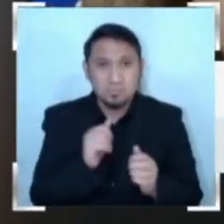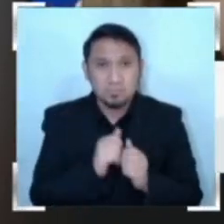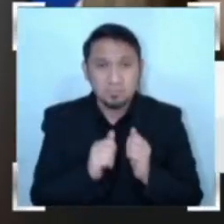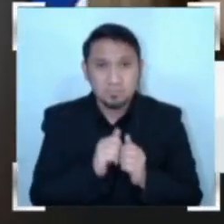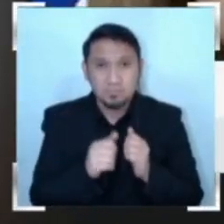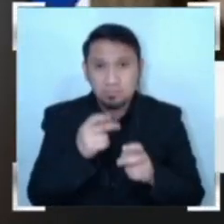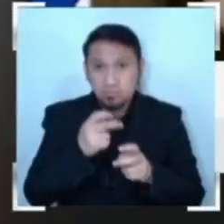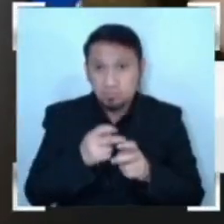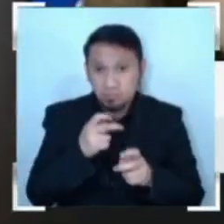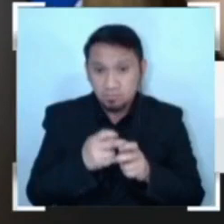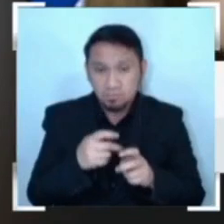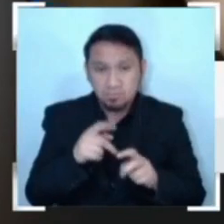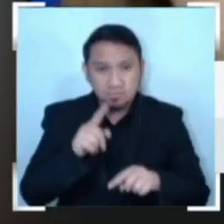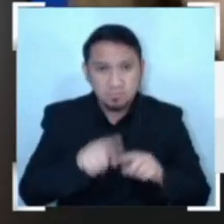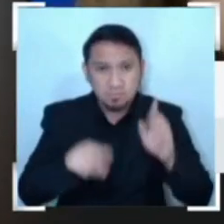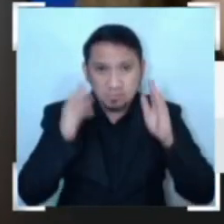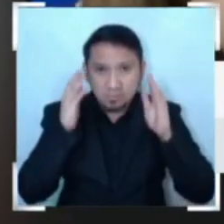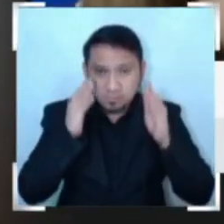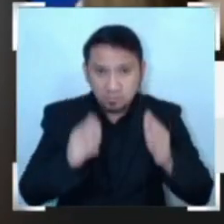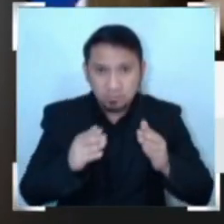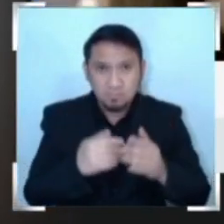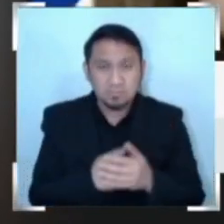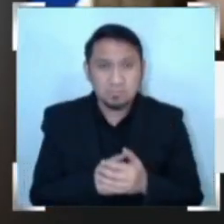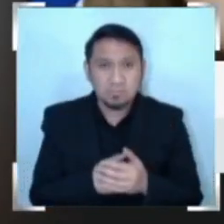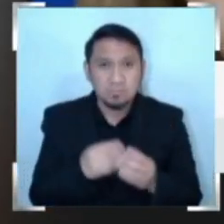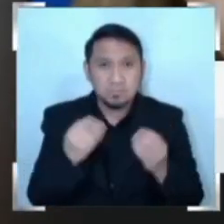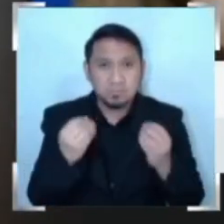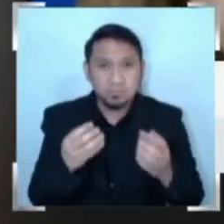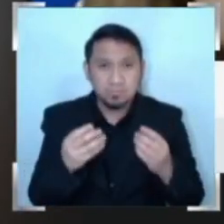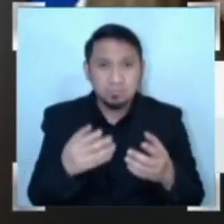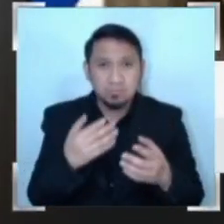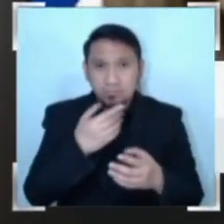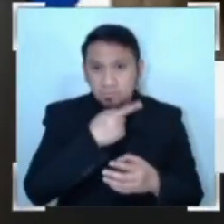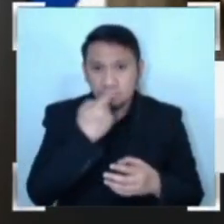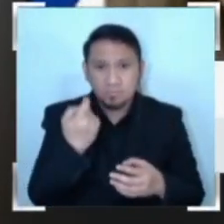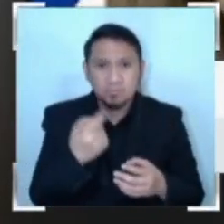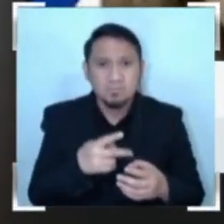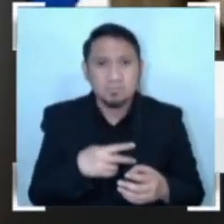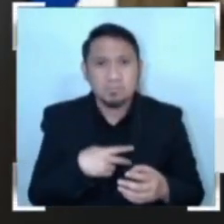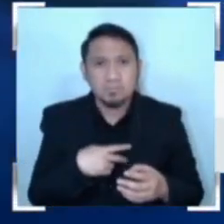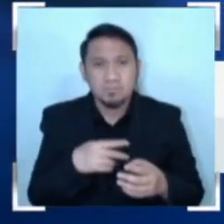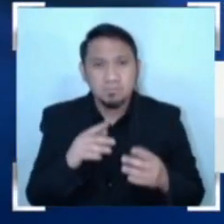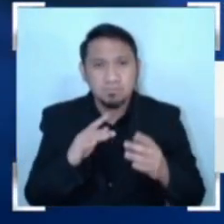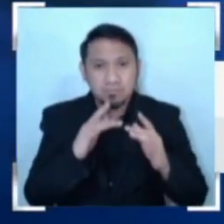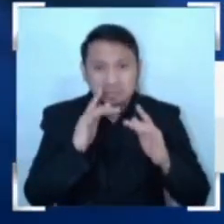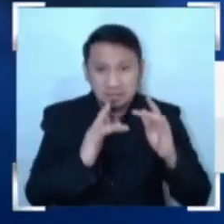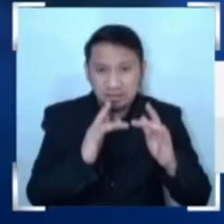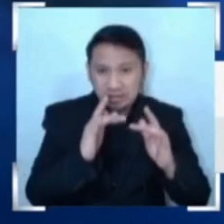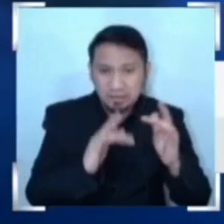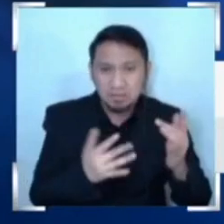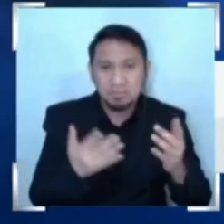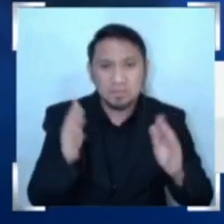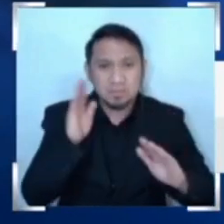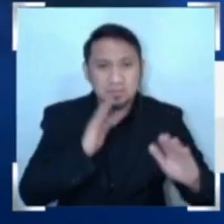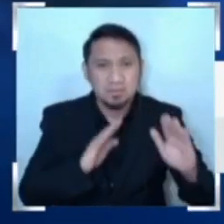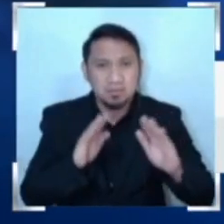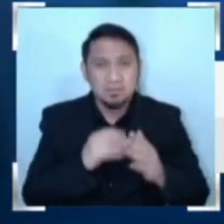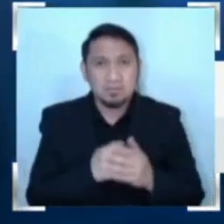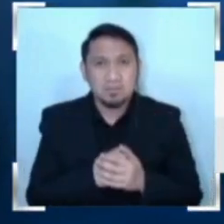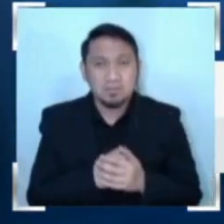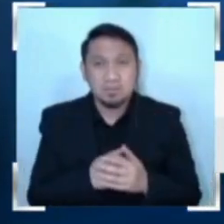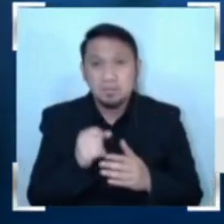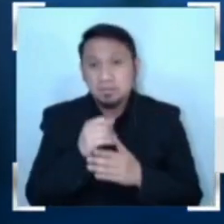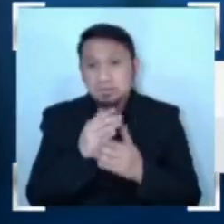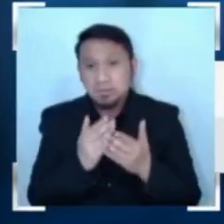kami makafocus. Nalalaglag yung marami sa amin kasi sabay-sabay yung paggamit ng internet. Merong sa halaman na nagdi-discuss,